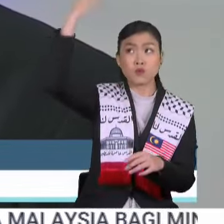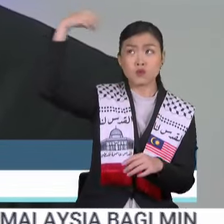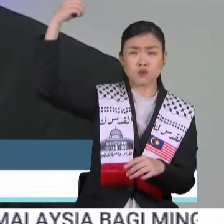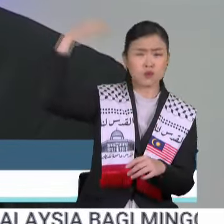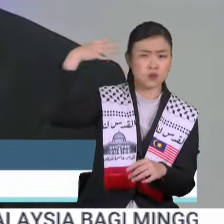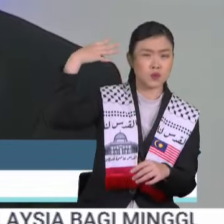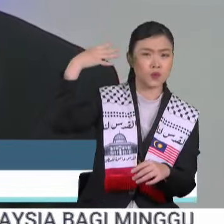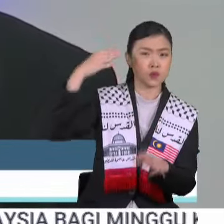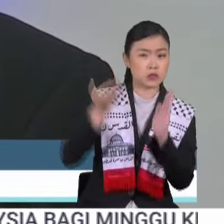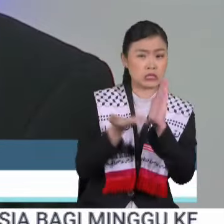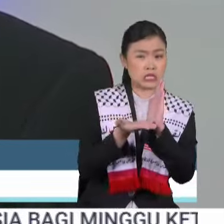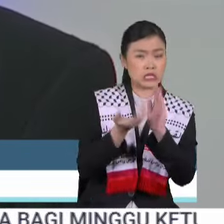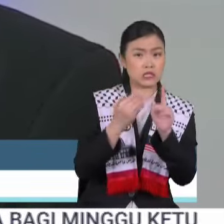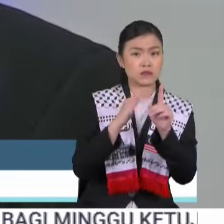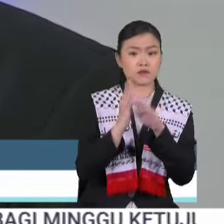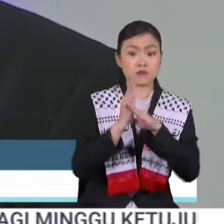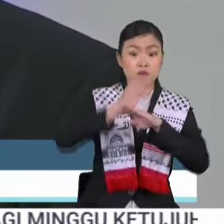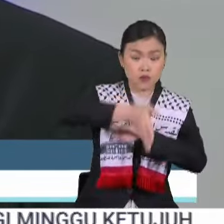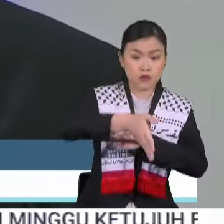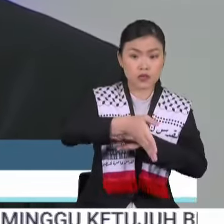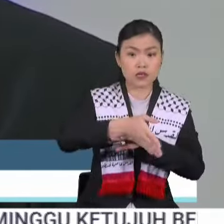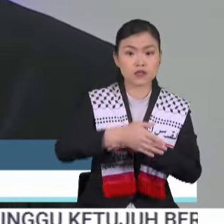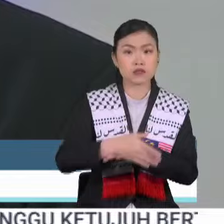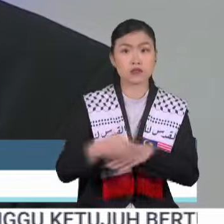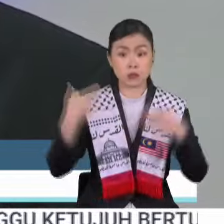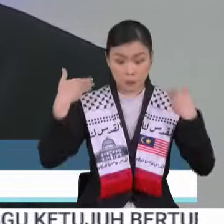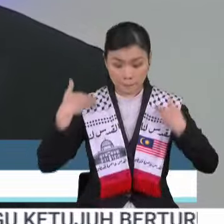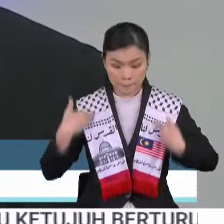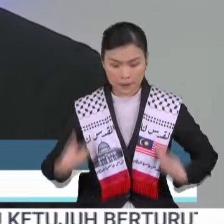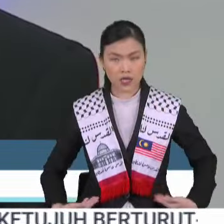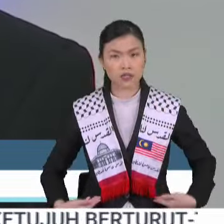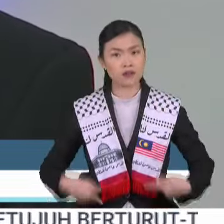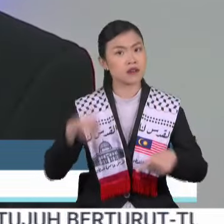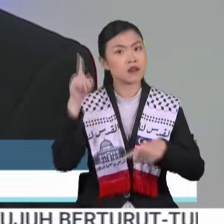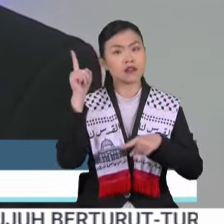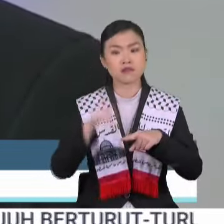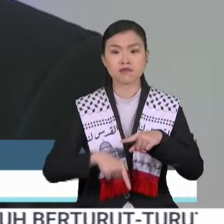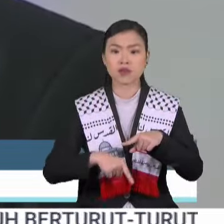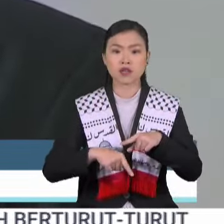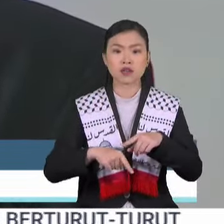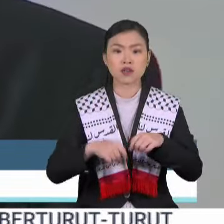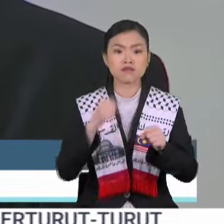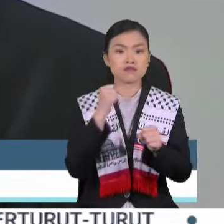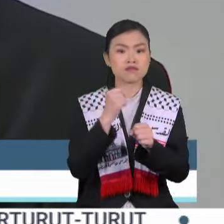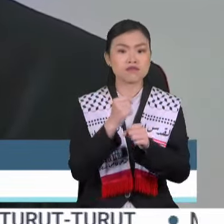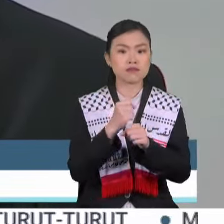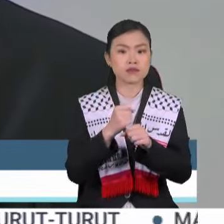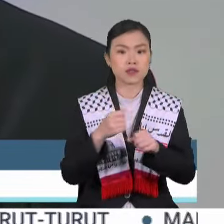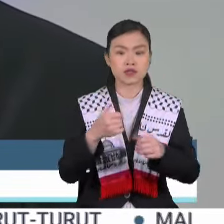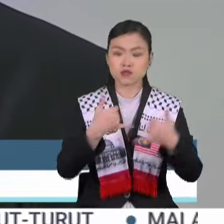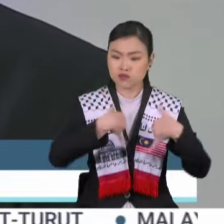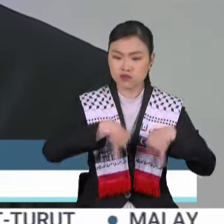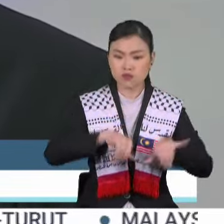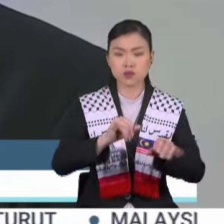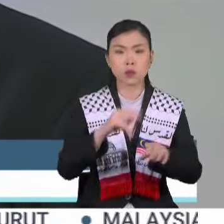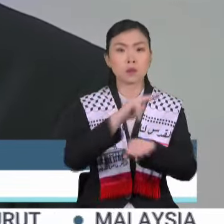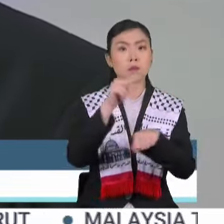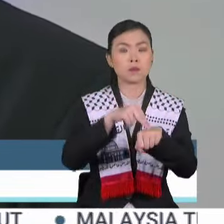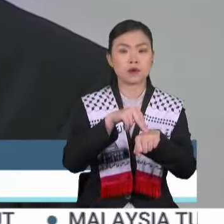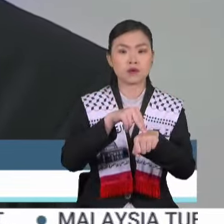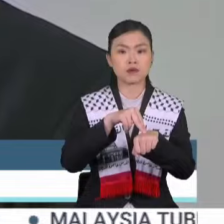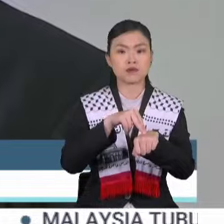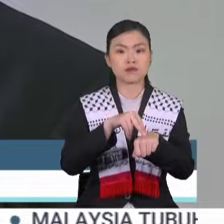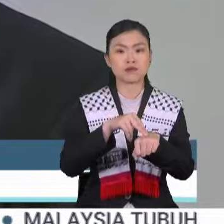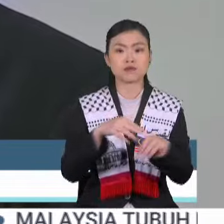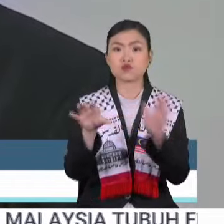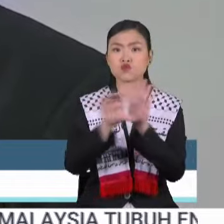mana badan sudah tidak mampu lagi untuk berfungsi secara normal. Ya, maknanya bila strok haba ni